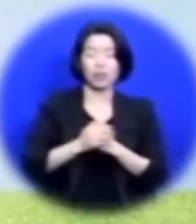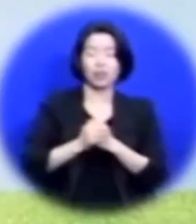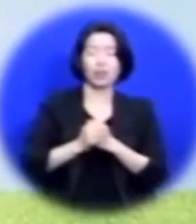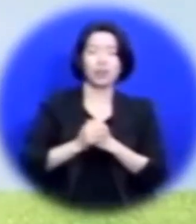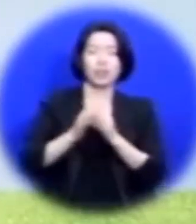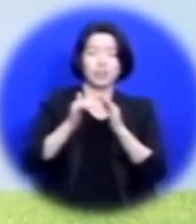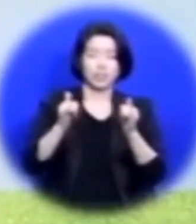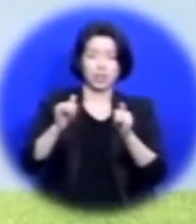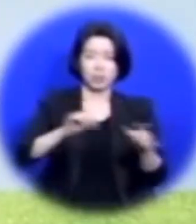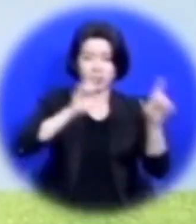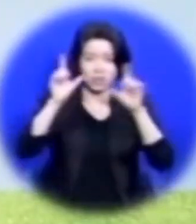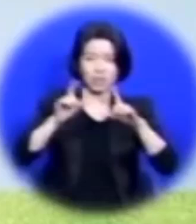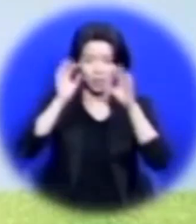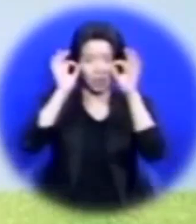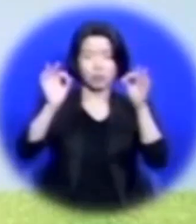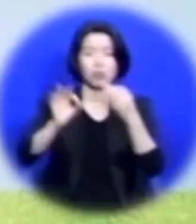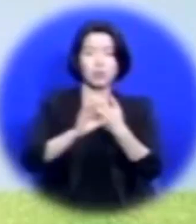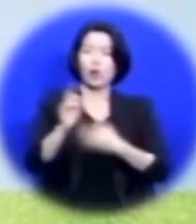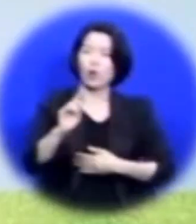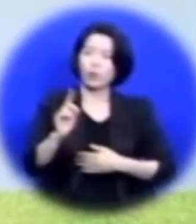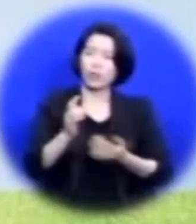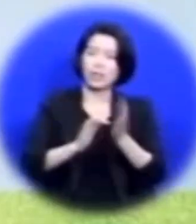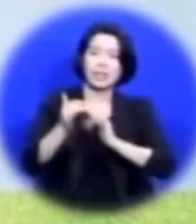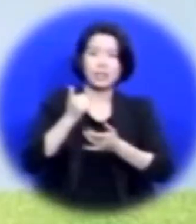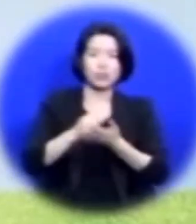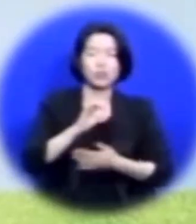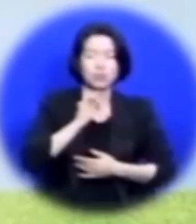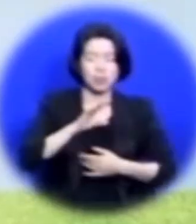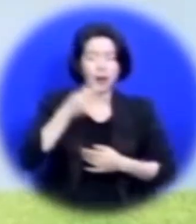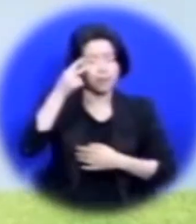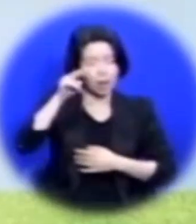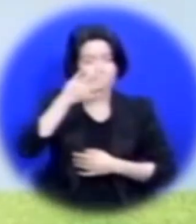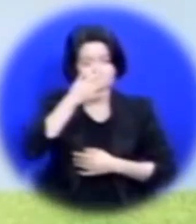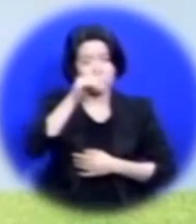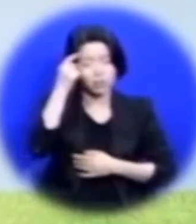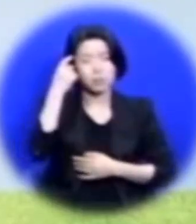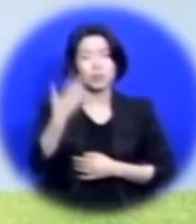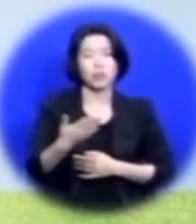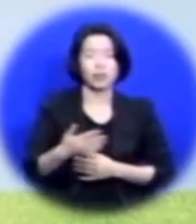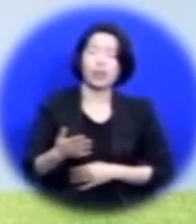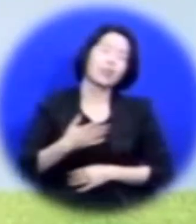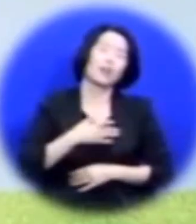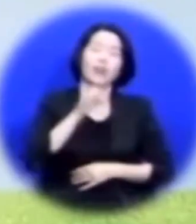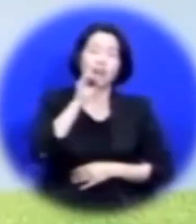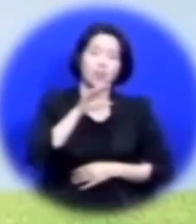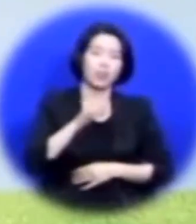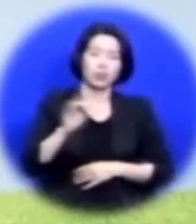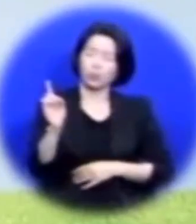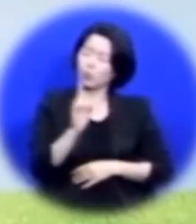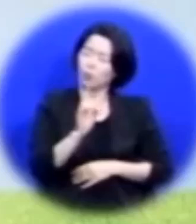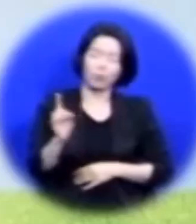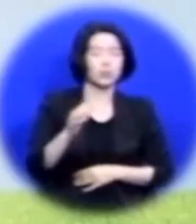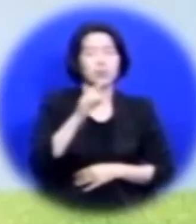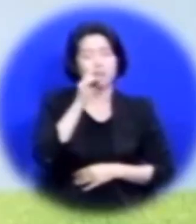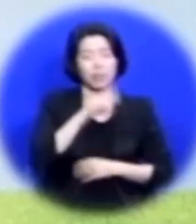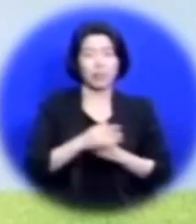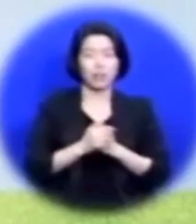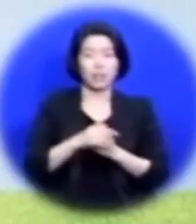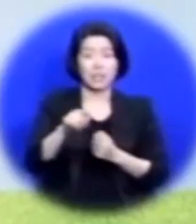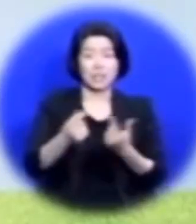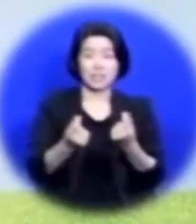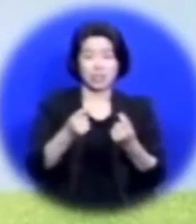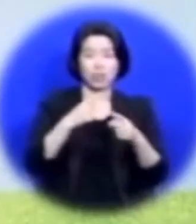살다보면 어떻게 24시간 예수님만 바라볼 수 있냐 마 나는 안되요 도무지 안 돼요 그런